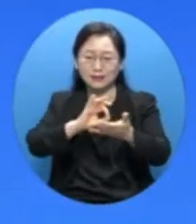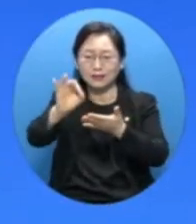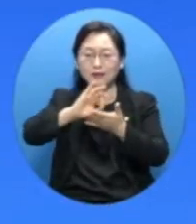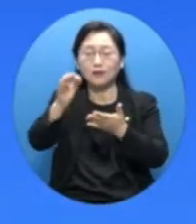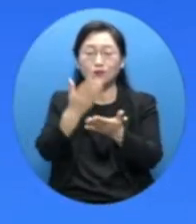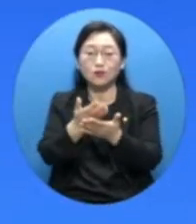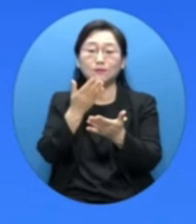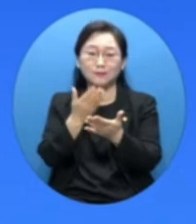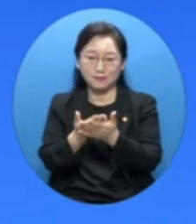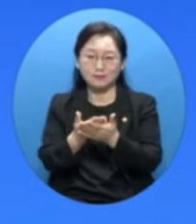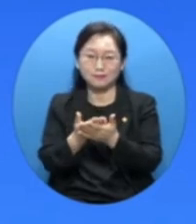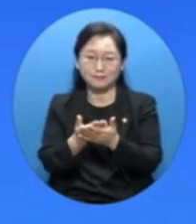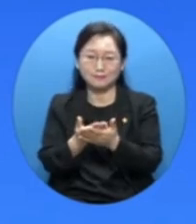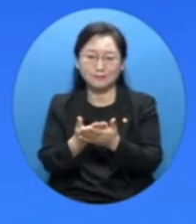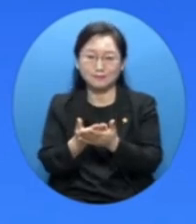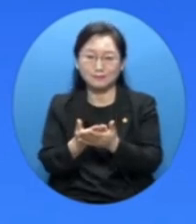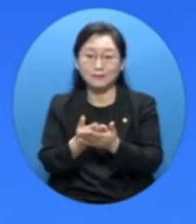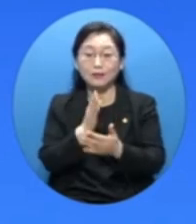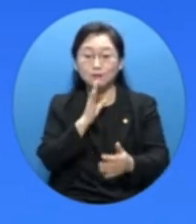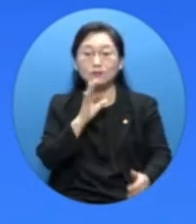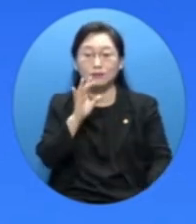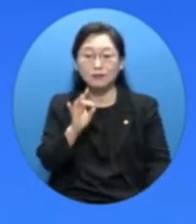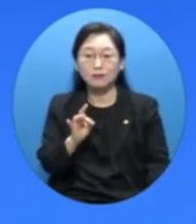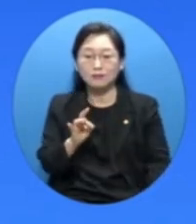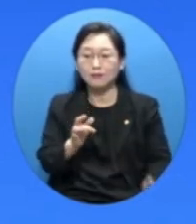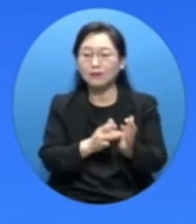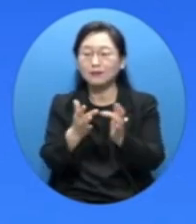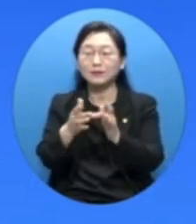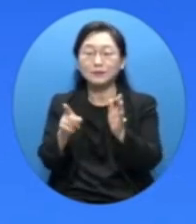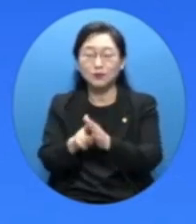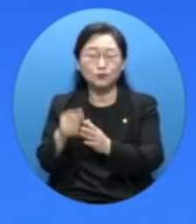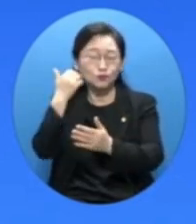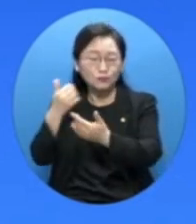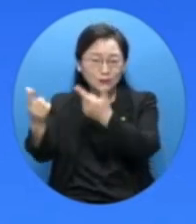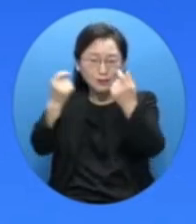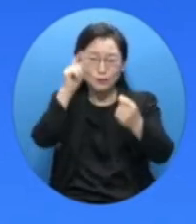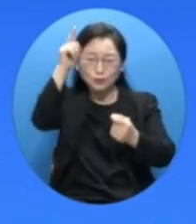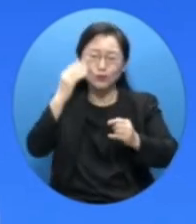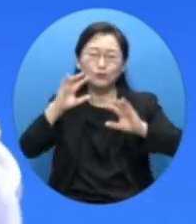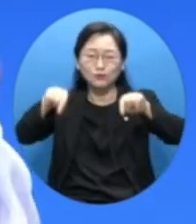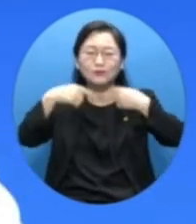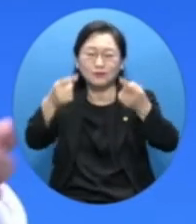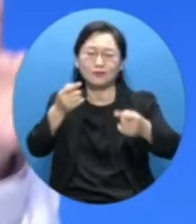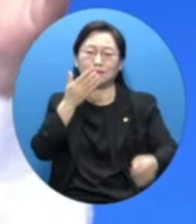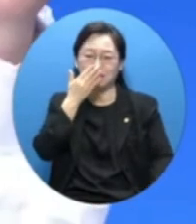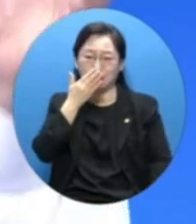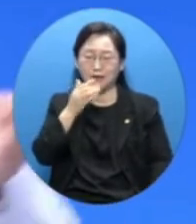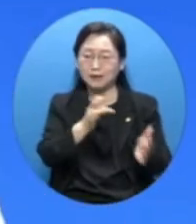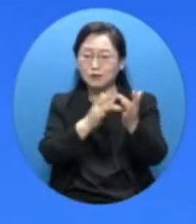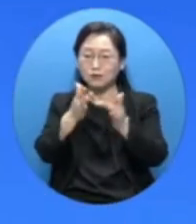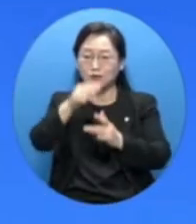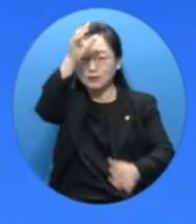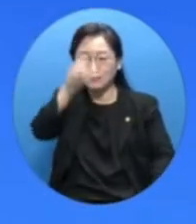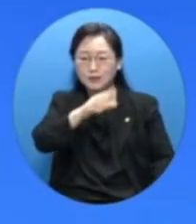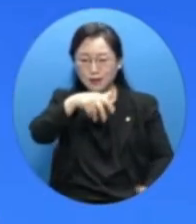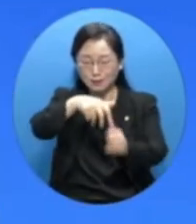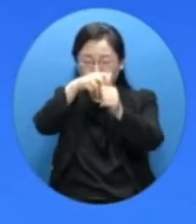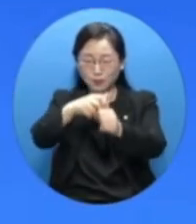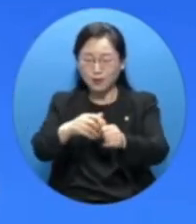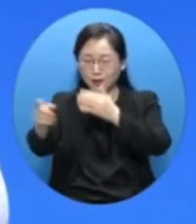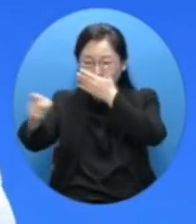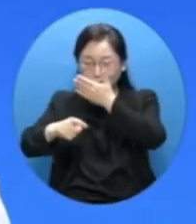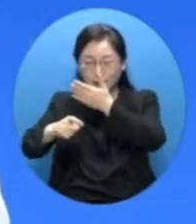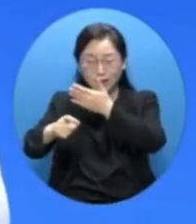주시옵소서. 물론 예수를 믿으면 누구나 다 천국에 갑니다. 예수님과 함께 십자가 달렸던 강도 가운데 한